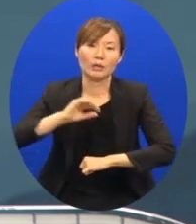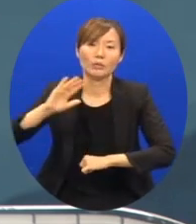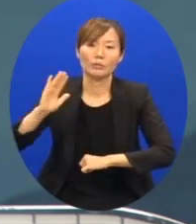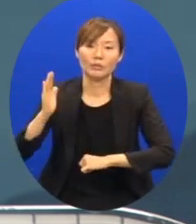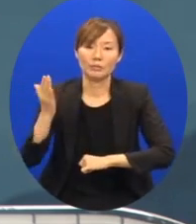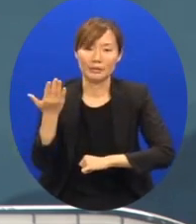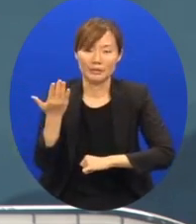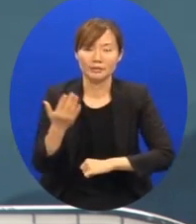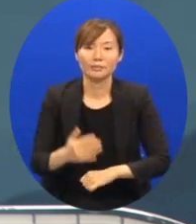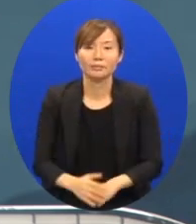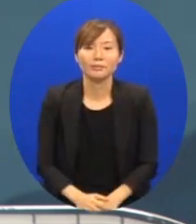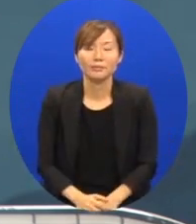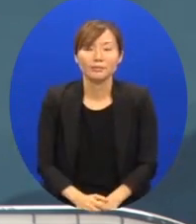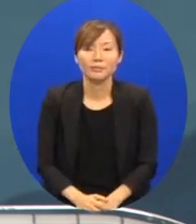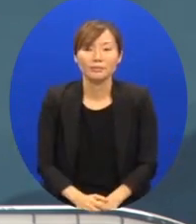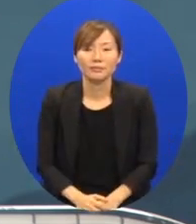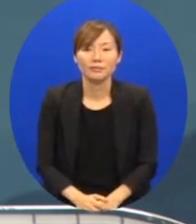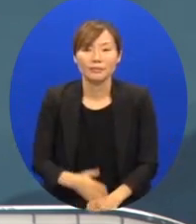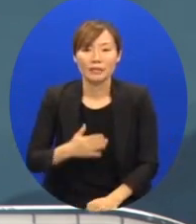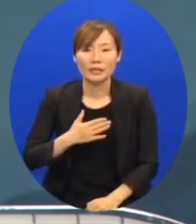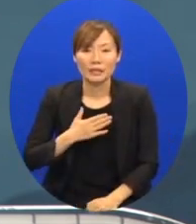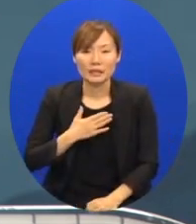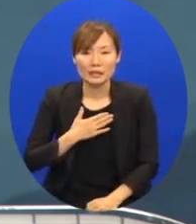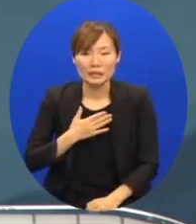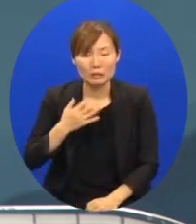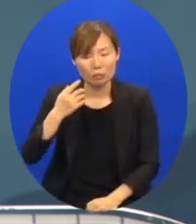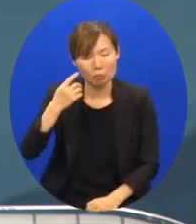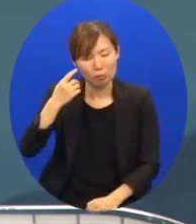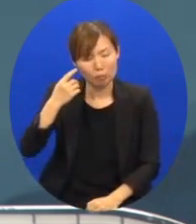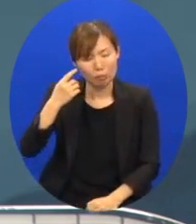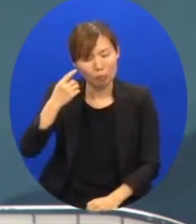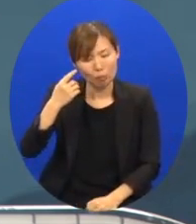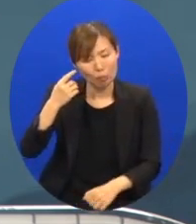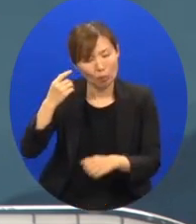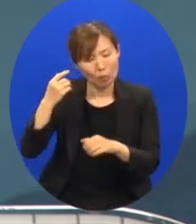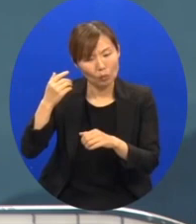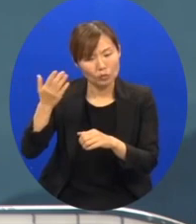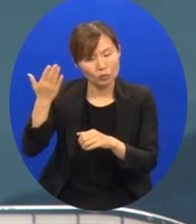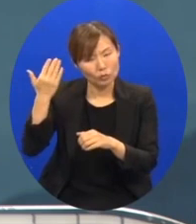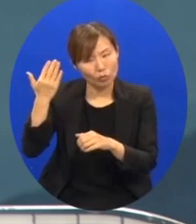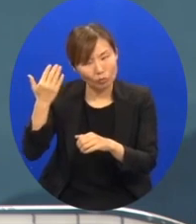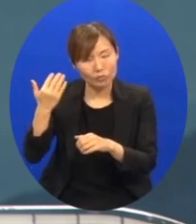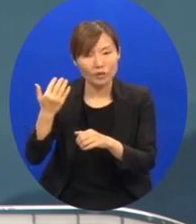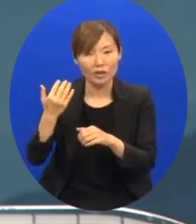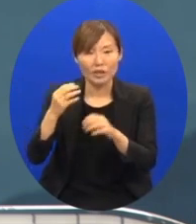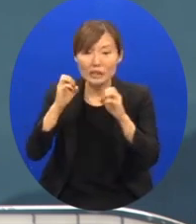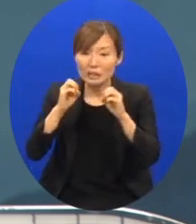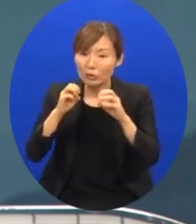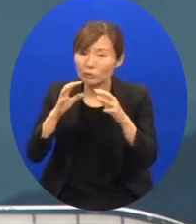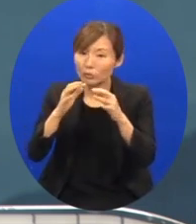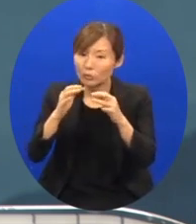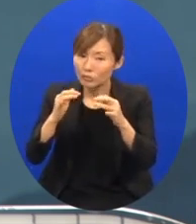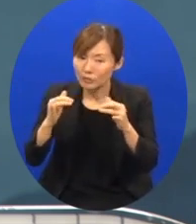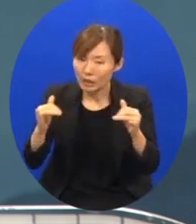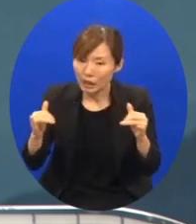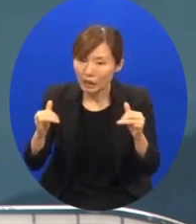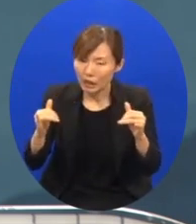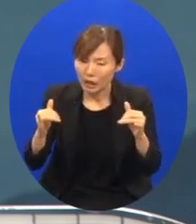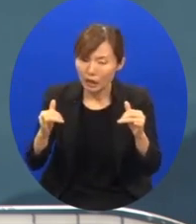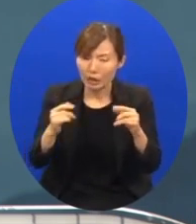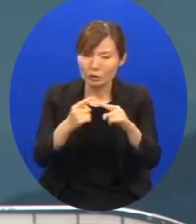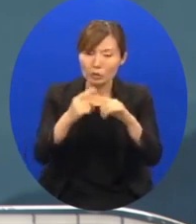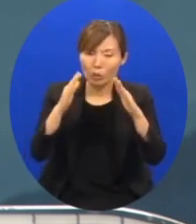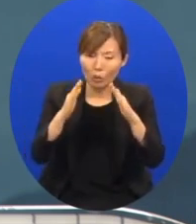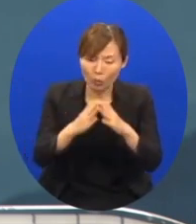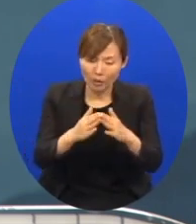아주 잘 한다고 그렇게 소문난 전도사님이 있었습니다 전도 상대도 그렇게 교회를 걀 섬겨 서 교회를